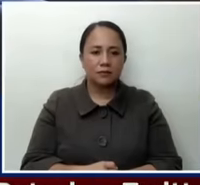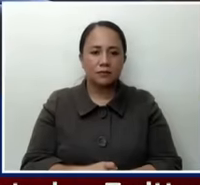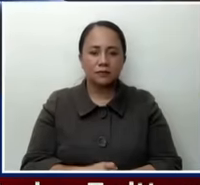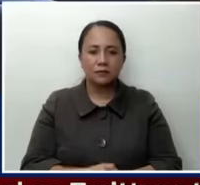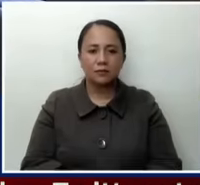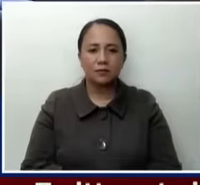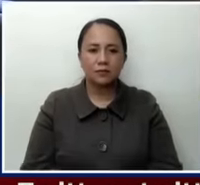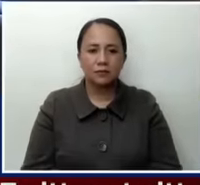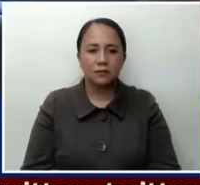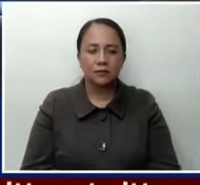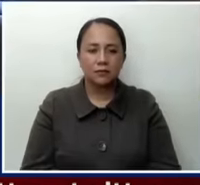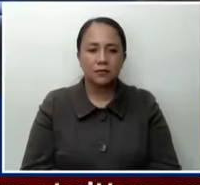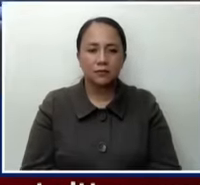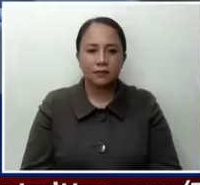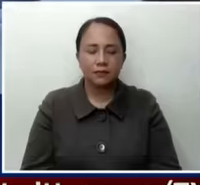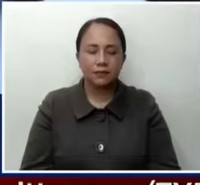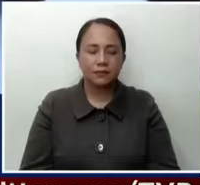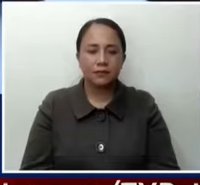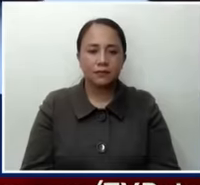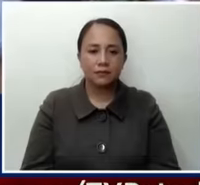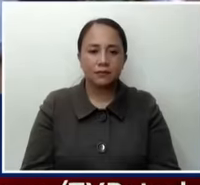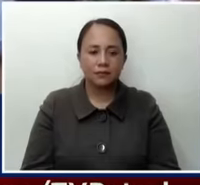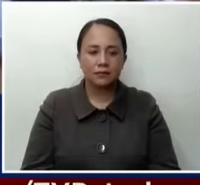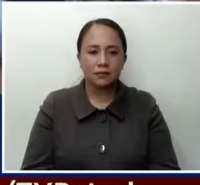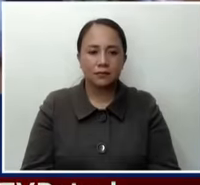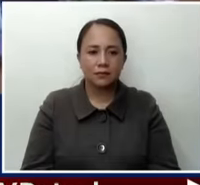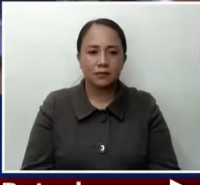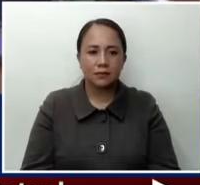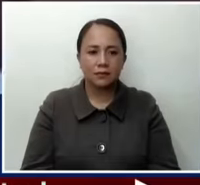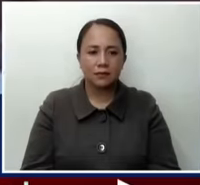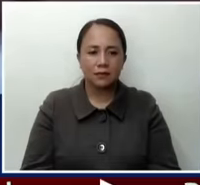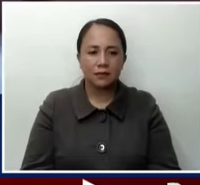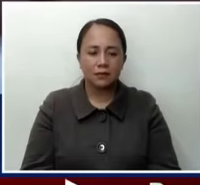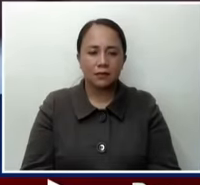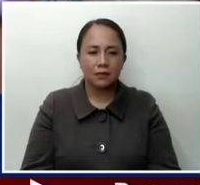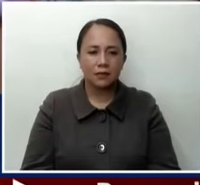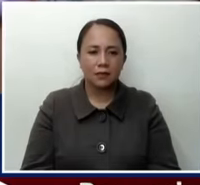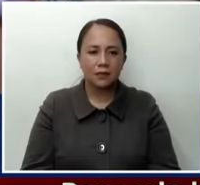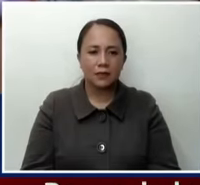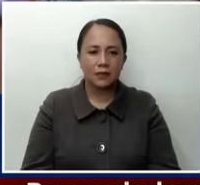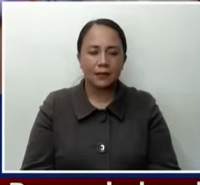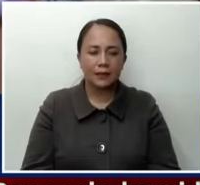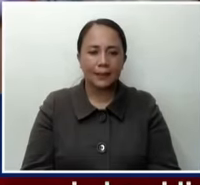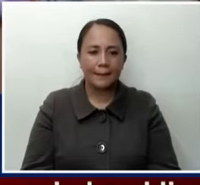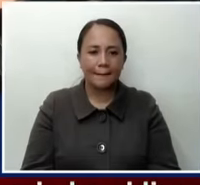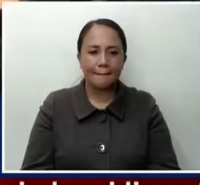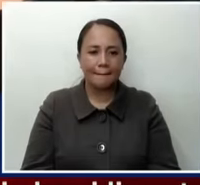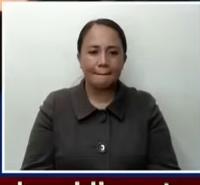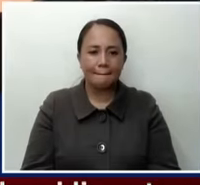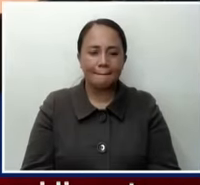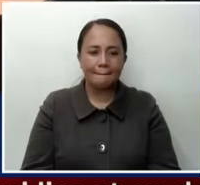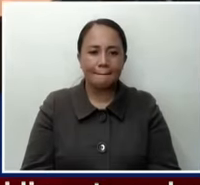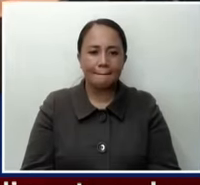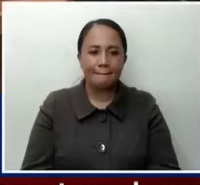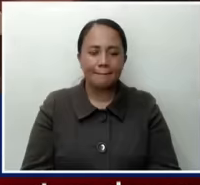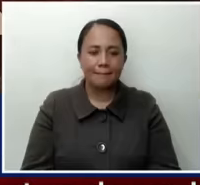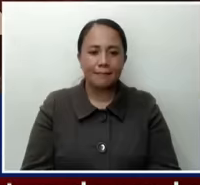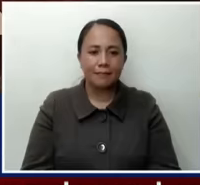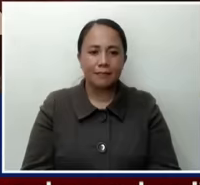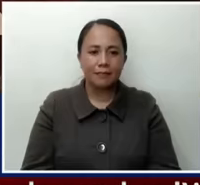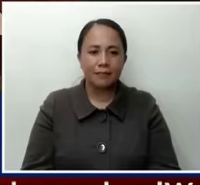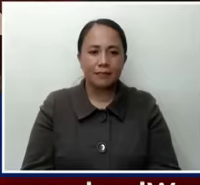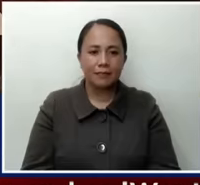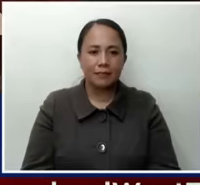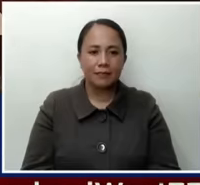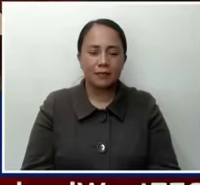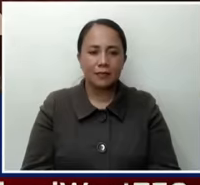umano para pagtugmain ang mga provisyon ng mga resolusyon ng Kamara at Senado tungkol sa botohan. Bago nag-plenaryo na, pag-usapan